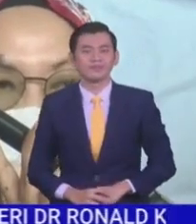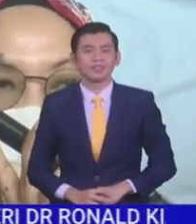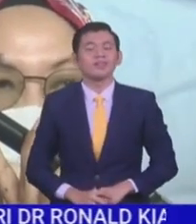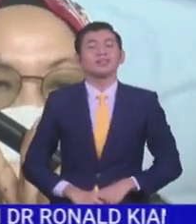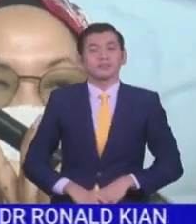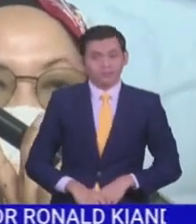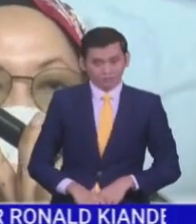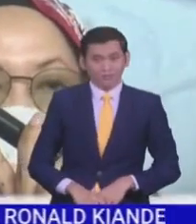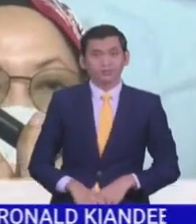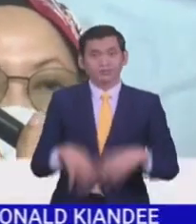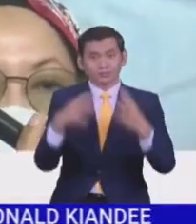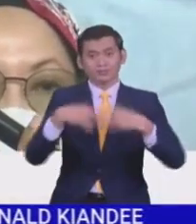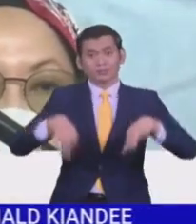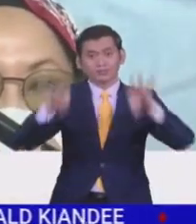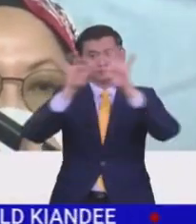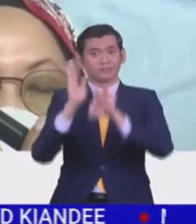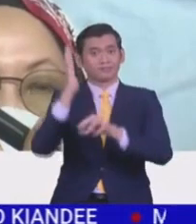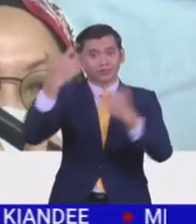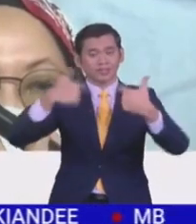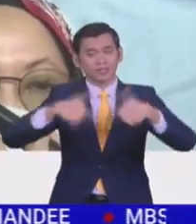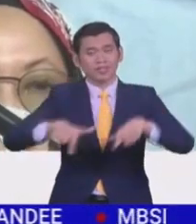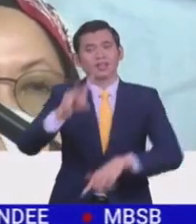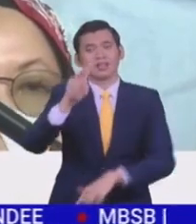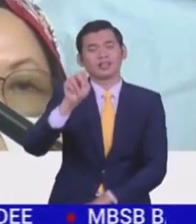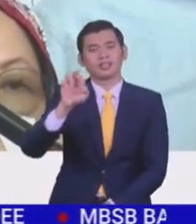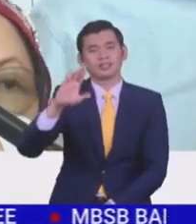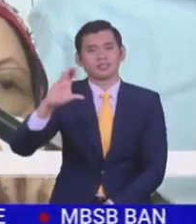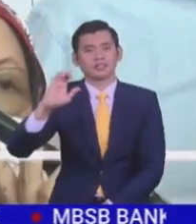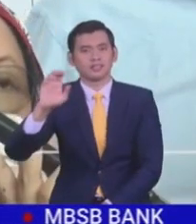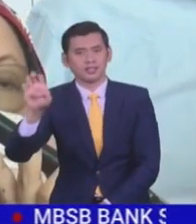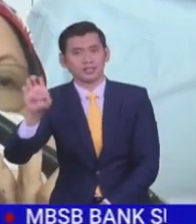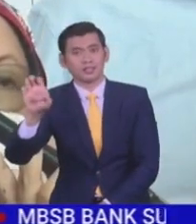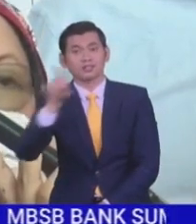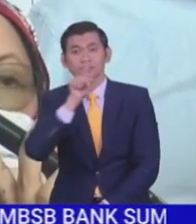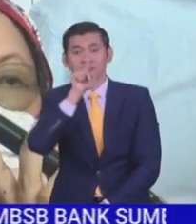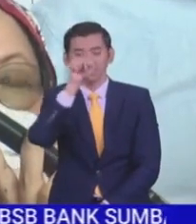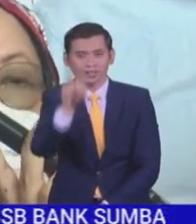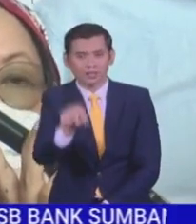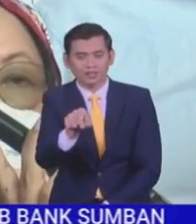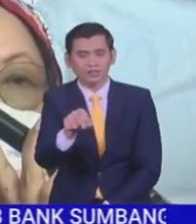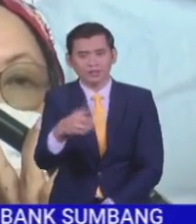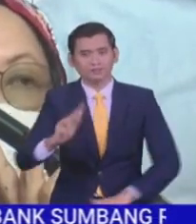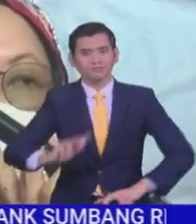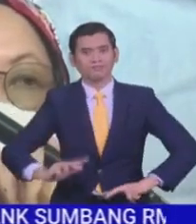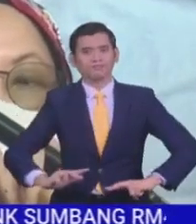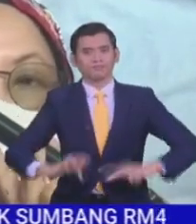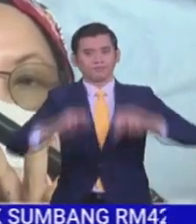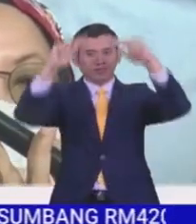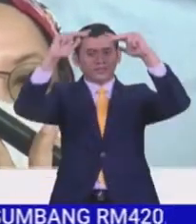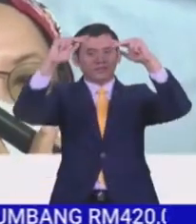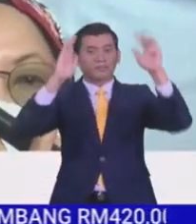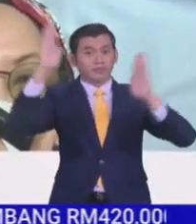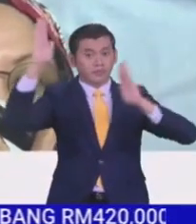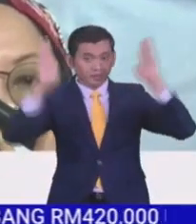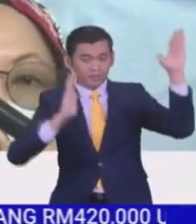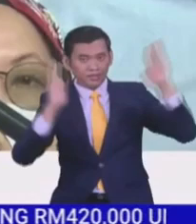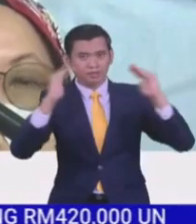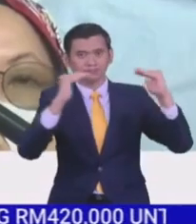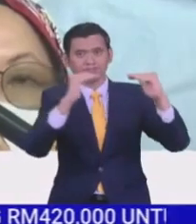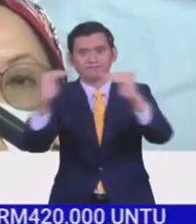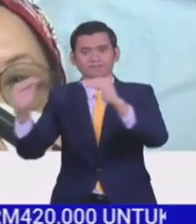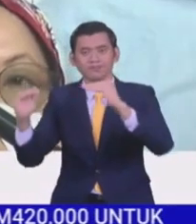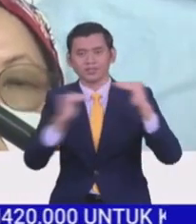Peranan penting yang akan dilaksanakan oleh NRCOE juga adalah untuk membina standard, Malaysian standard